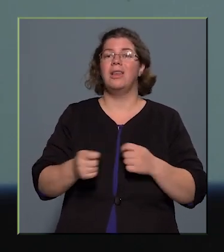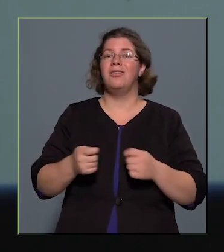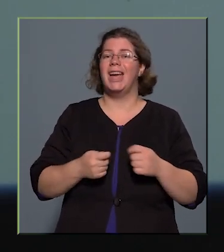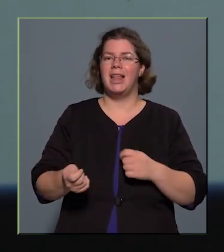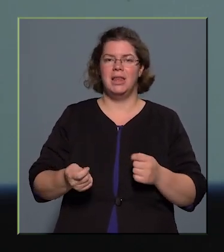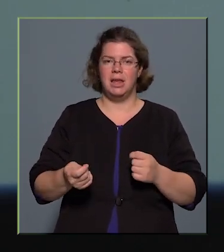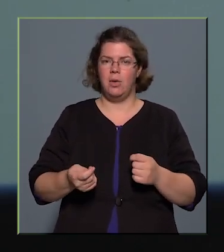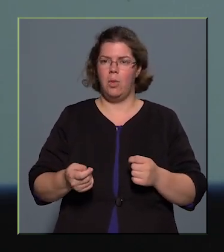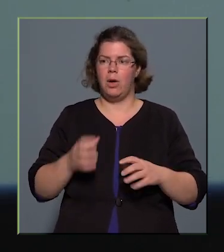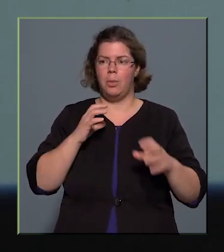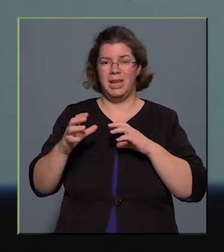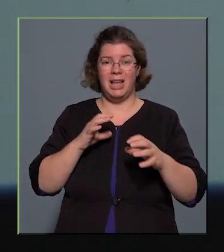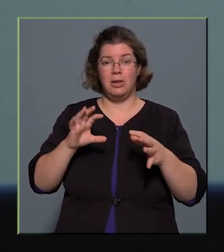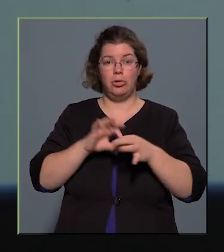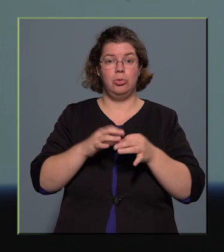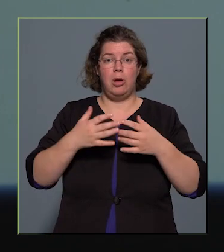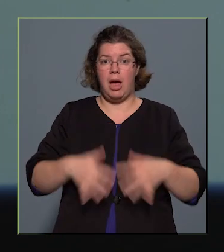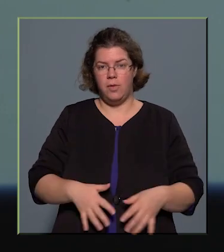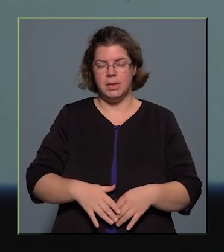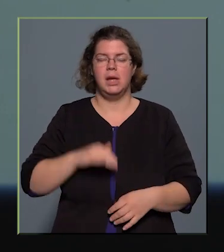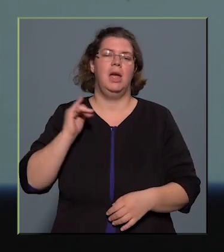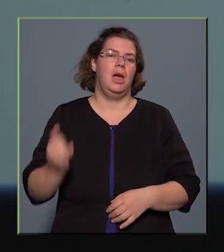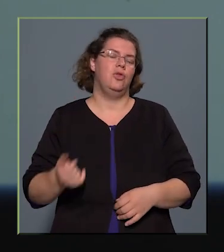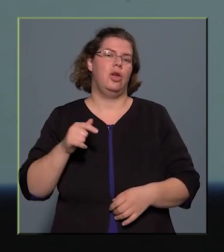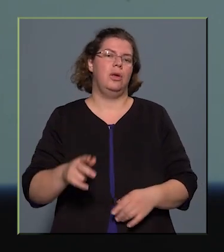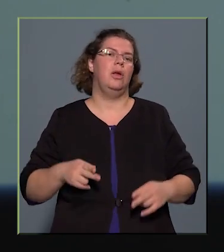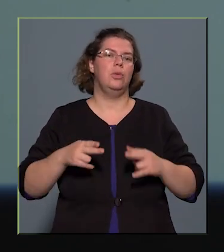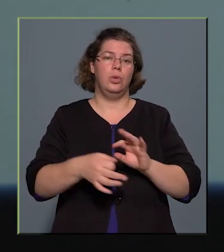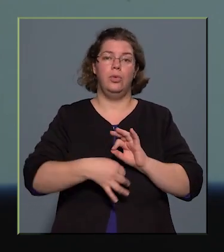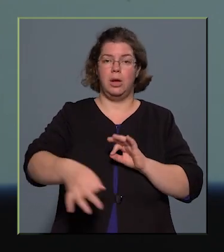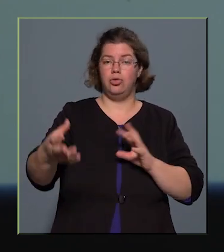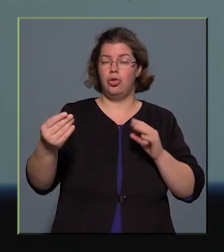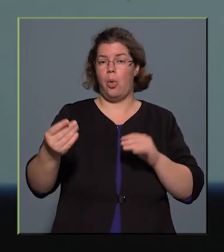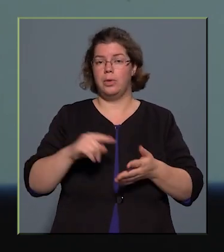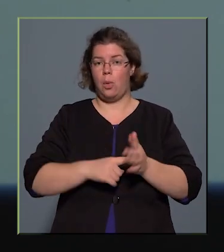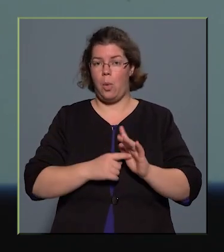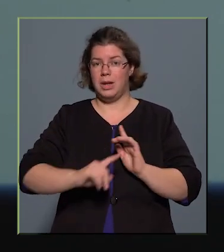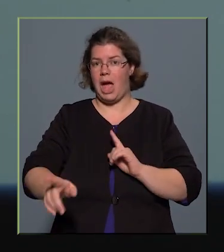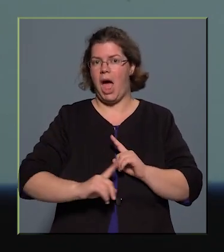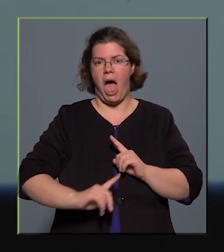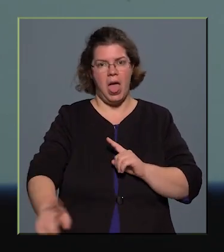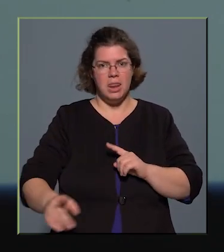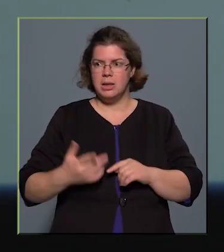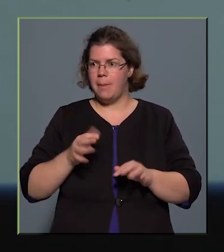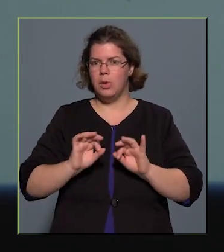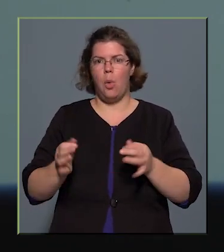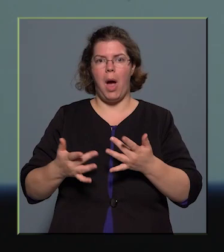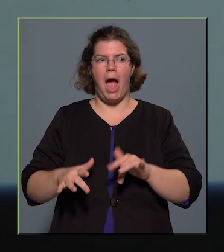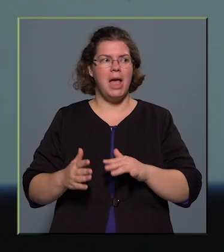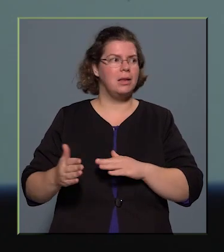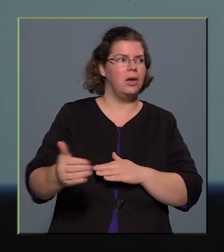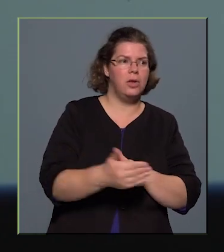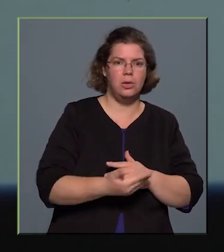rendszeresen elveszti a kommunikációs kapcsolatot, és egyébként azon az útvonalon én sokszor járok, sokszor nem jó helyen kanyarodok le,